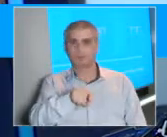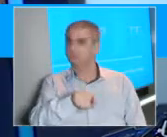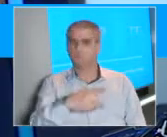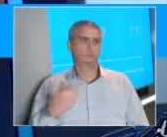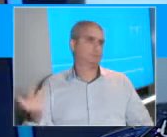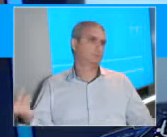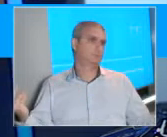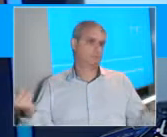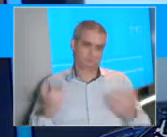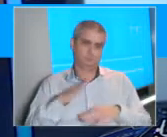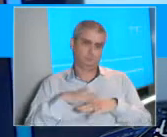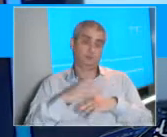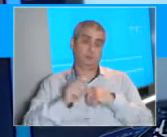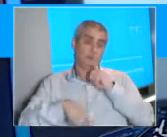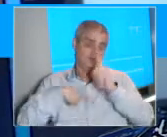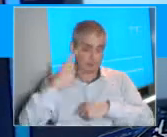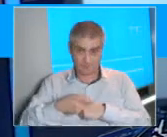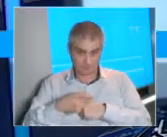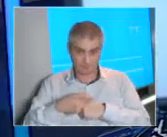משימה שתעמוד בפניך בכנסת הבאה.